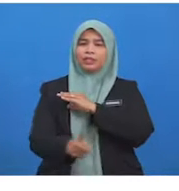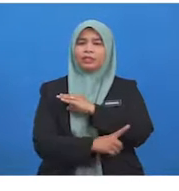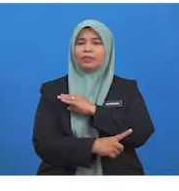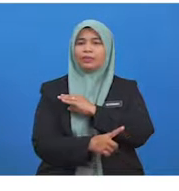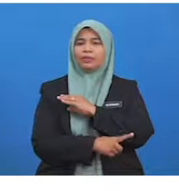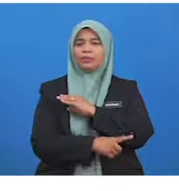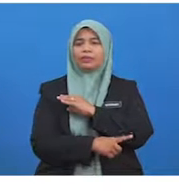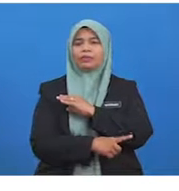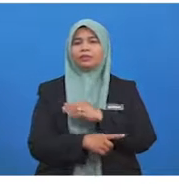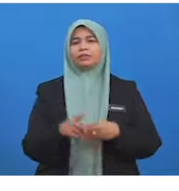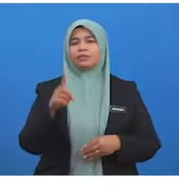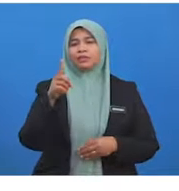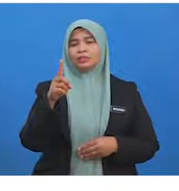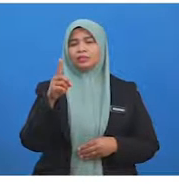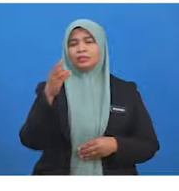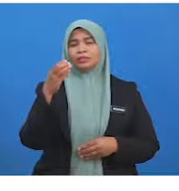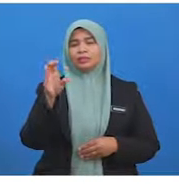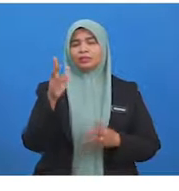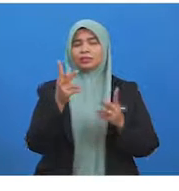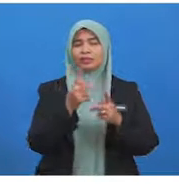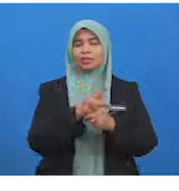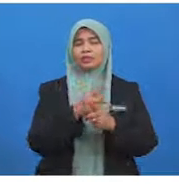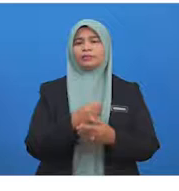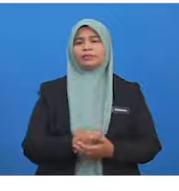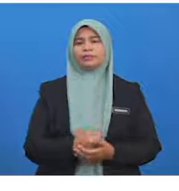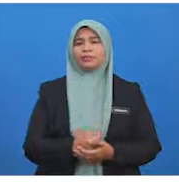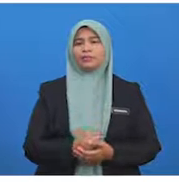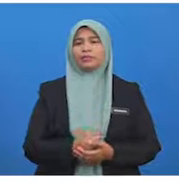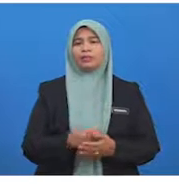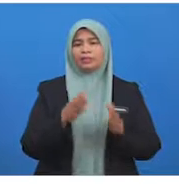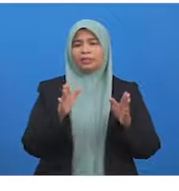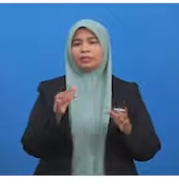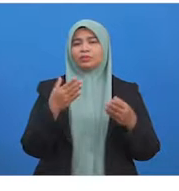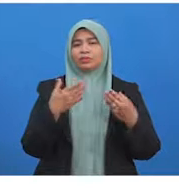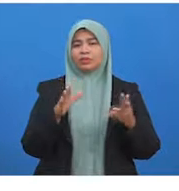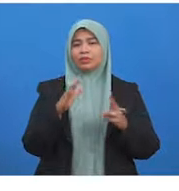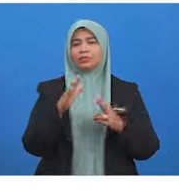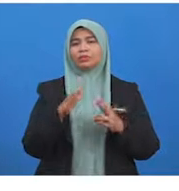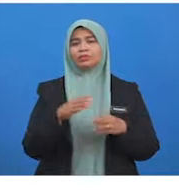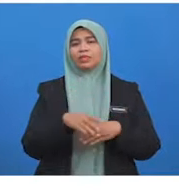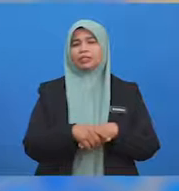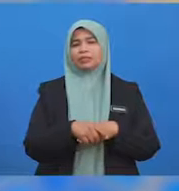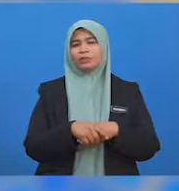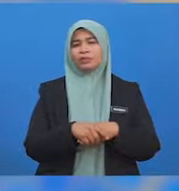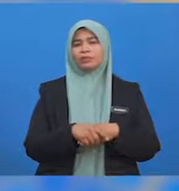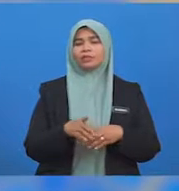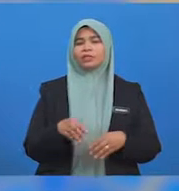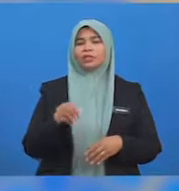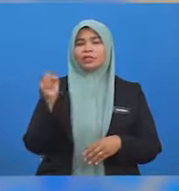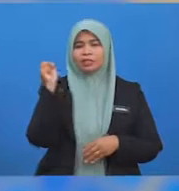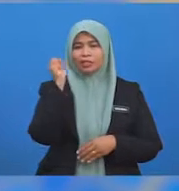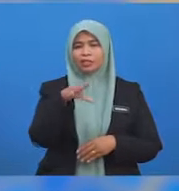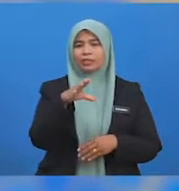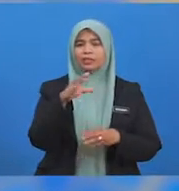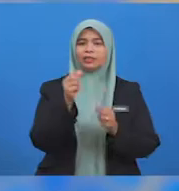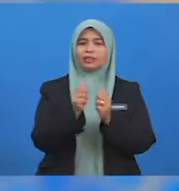telah berkahwin, mereka perlu direjam menggunakan batu sehingga mati. Sehingga